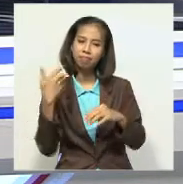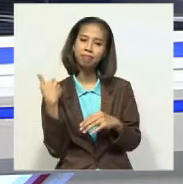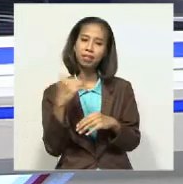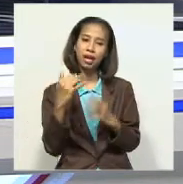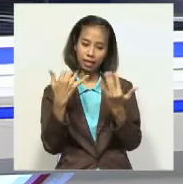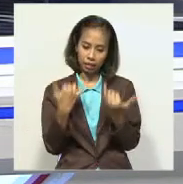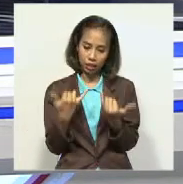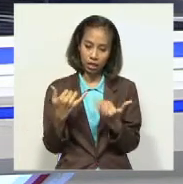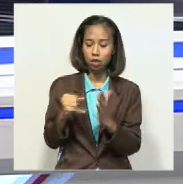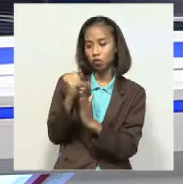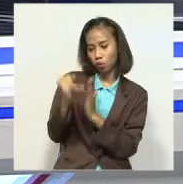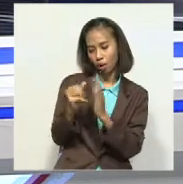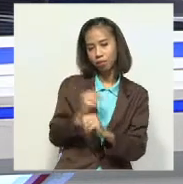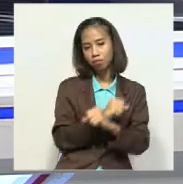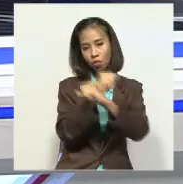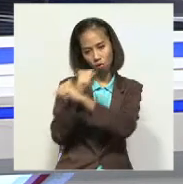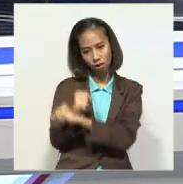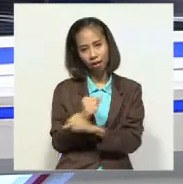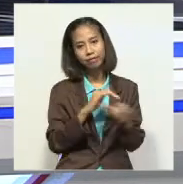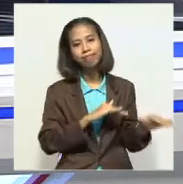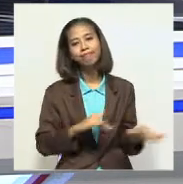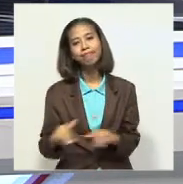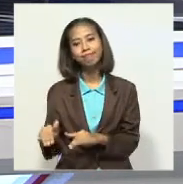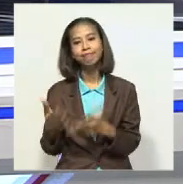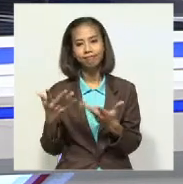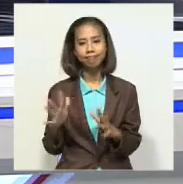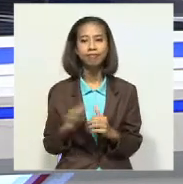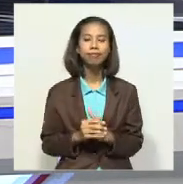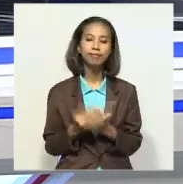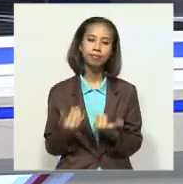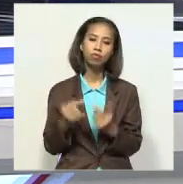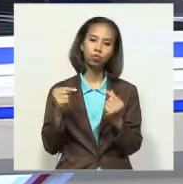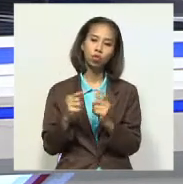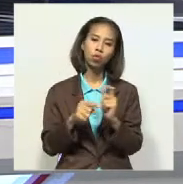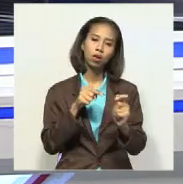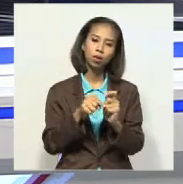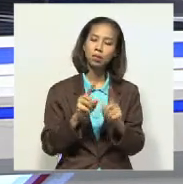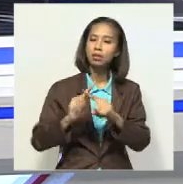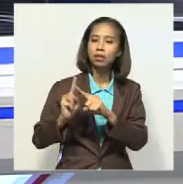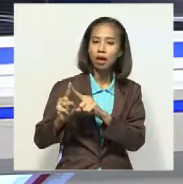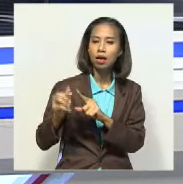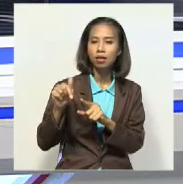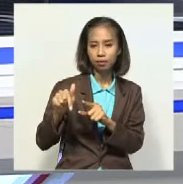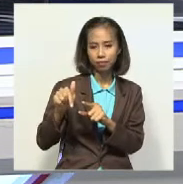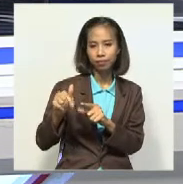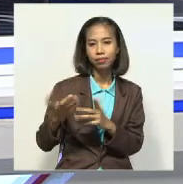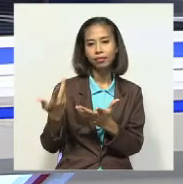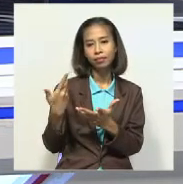ทางในการป้องกันของทางจังหวัดก็ได้มีการป้องกันไว้อย่างรัดกุมแล้วด้วย ใช่ค่ะทั้งอำเภอแก่งกระจานอำเภอท่ายางบ้านลา